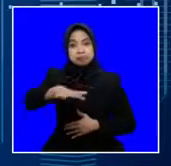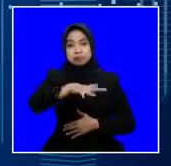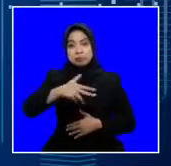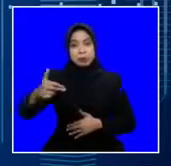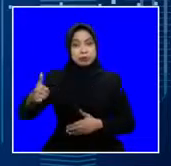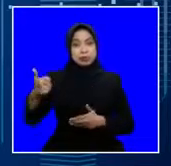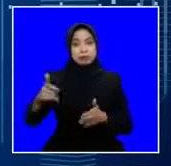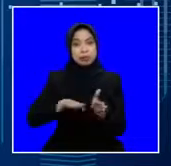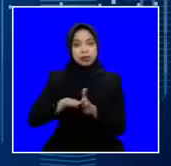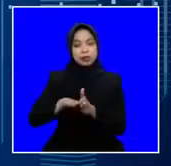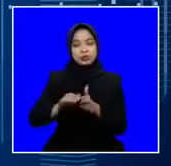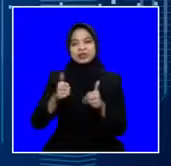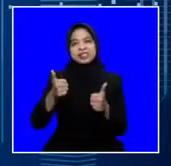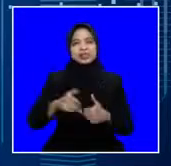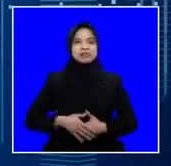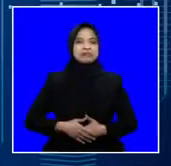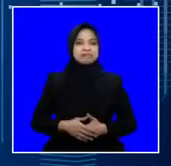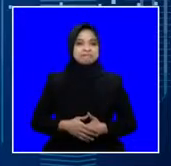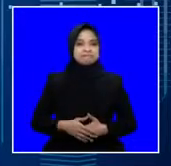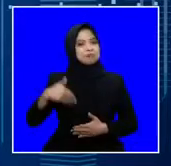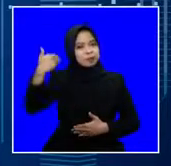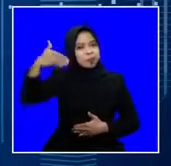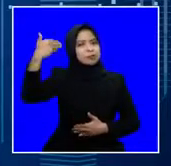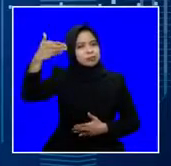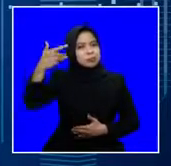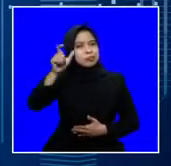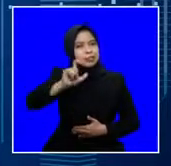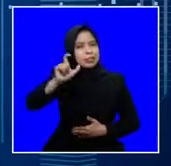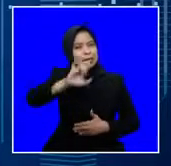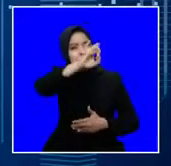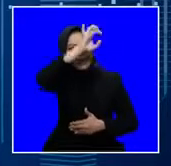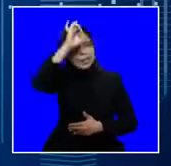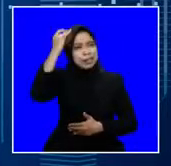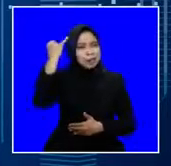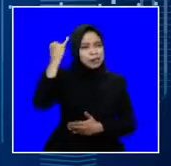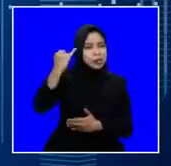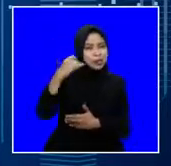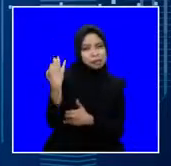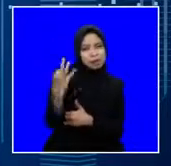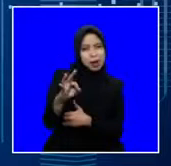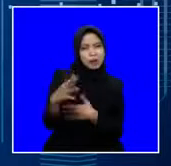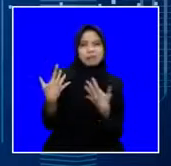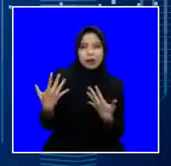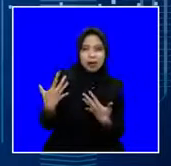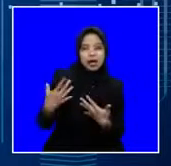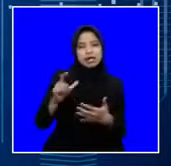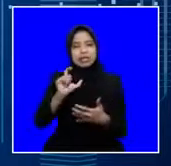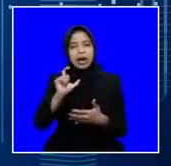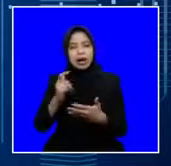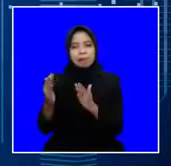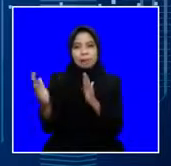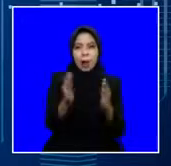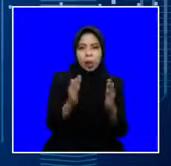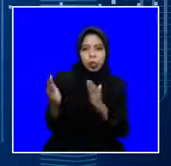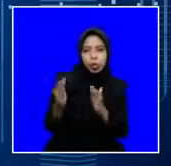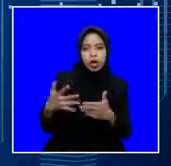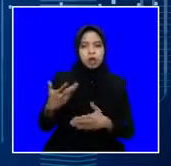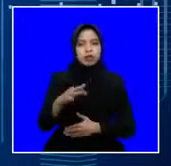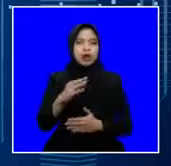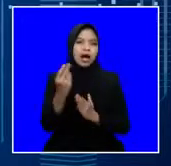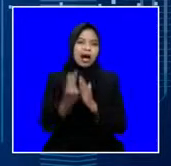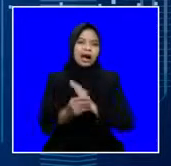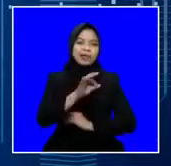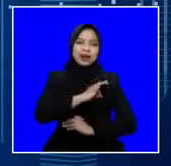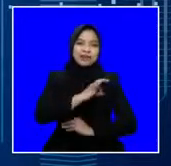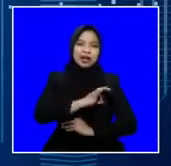Untuk itu, LPDP akan terus mencari cara-cara kreatif dan inovatif di dalam pengelolaan dan pemanfaatan